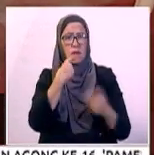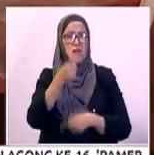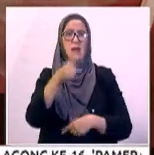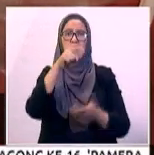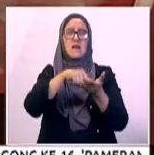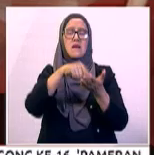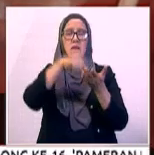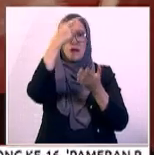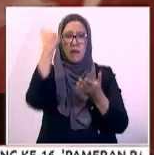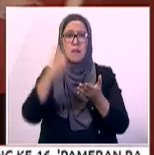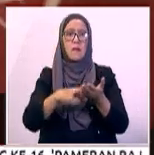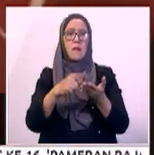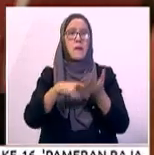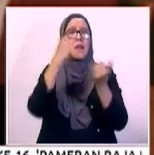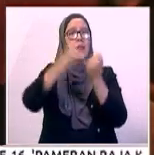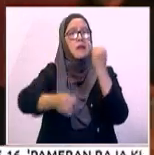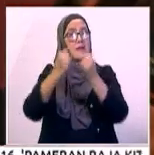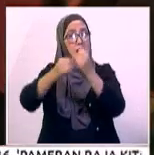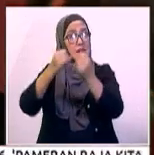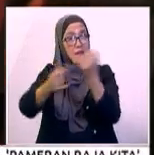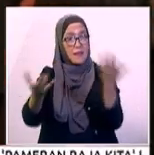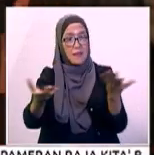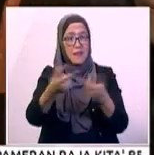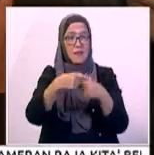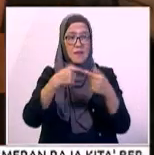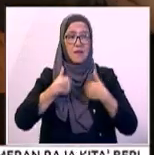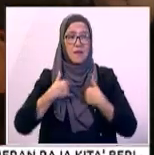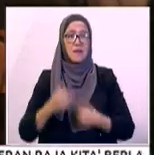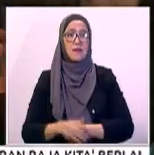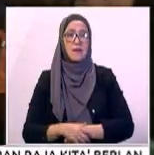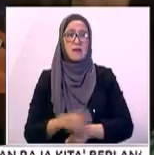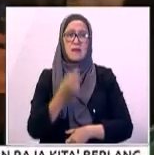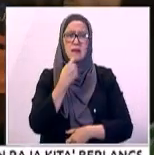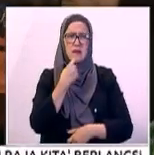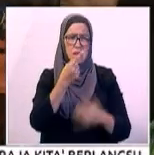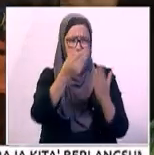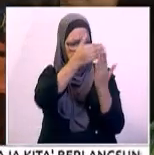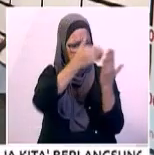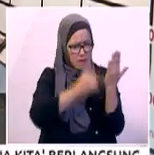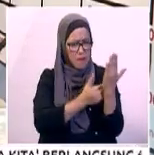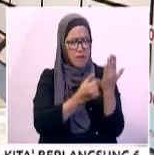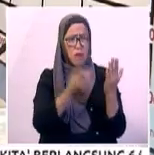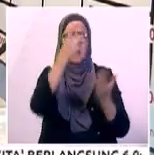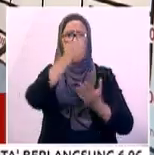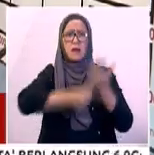Berapa harga kapak dan berapa harga lawyer? Dah setahun dah rumah itu.